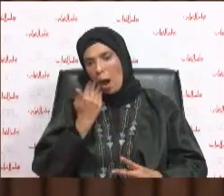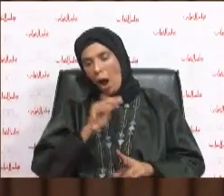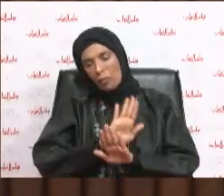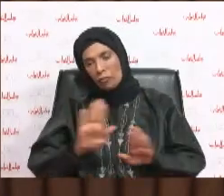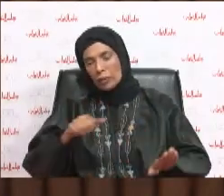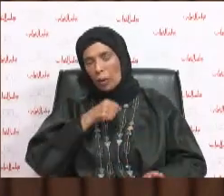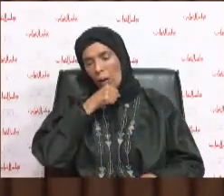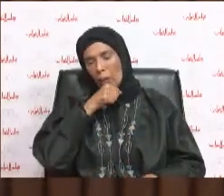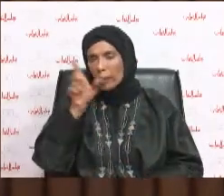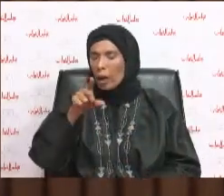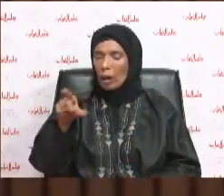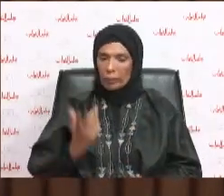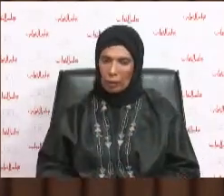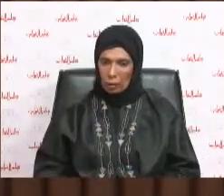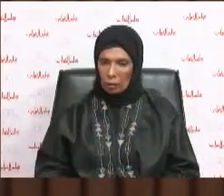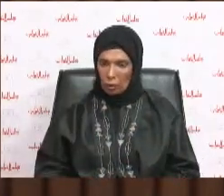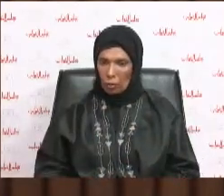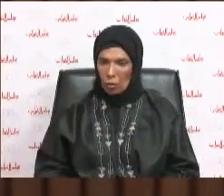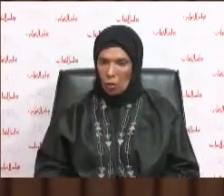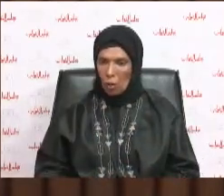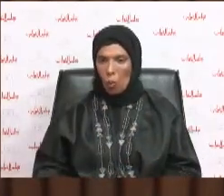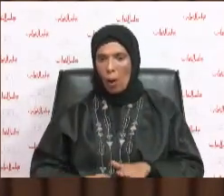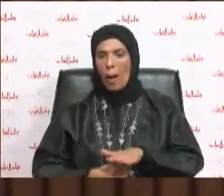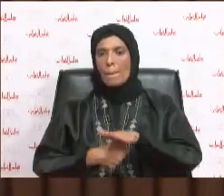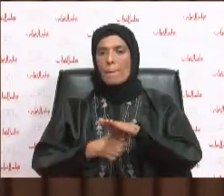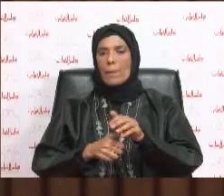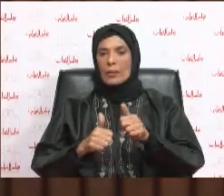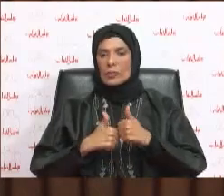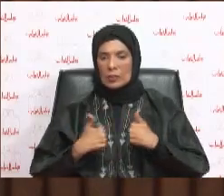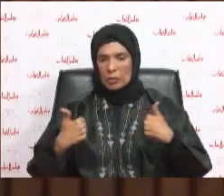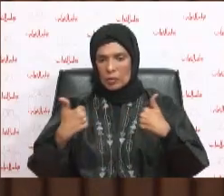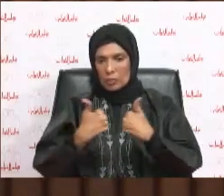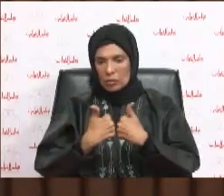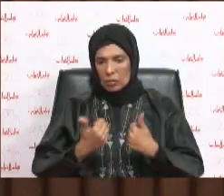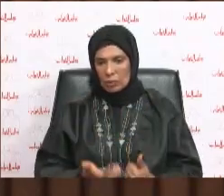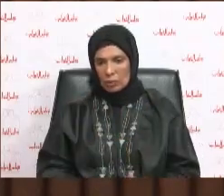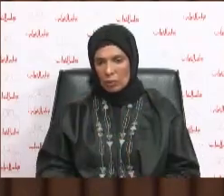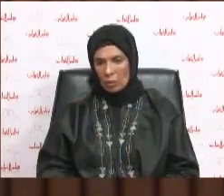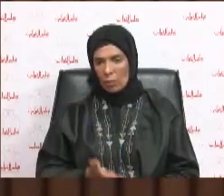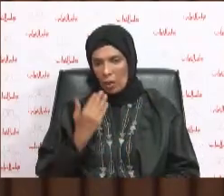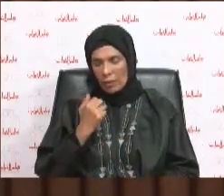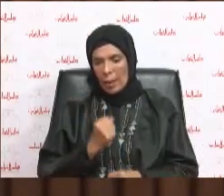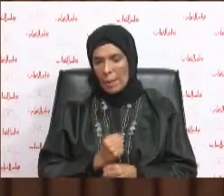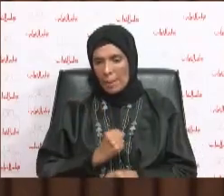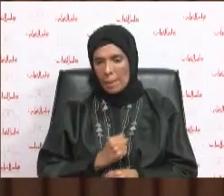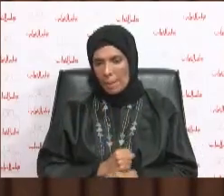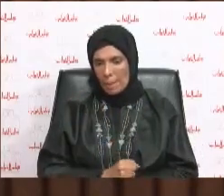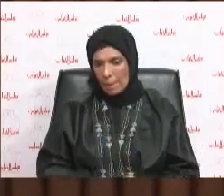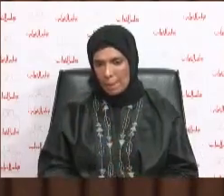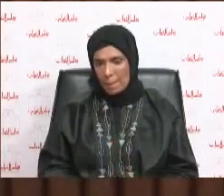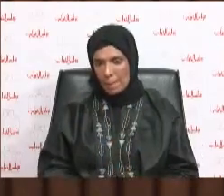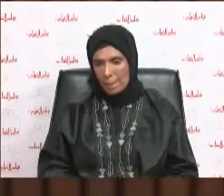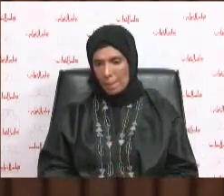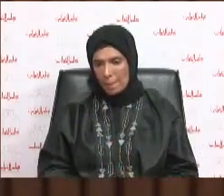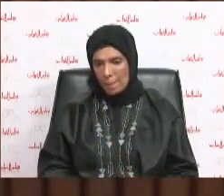يصير. يعني هو بعدين مثل ما قال سعادة النائب يتم عاطل ما يصير، فياريت أن أنتم تأخذون بهاي